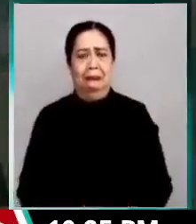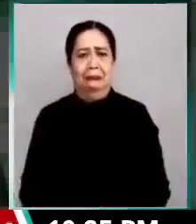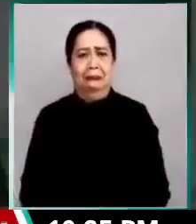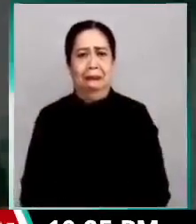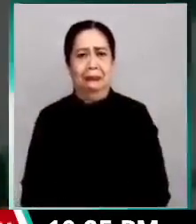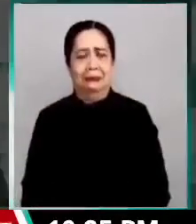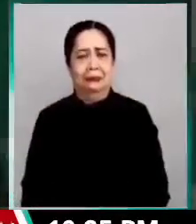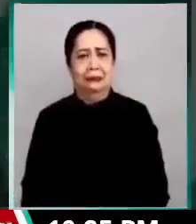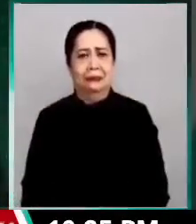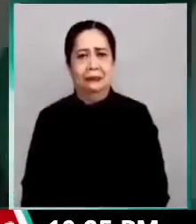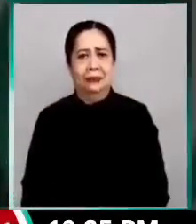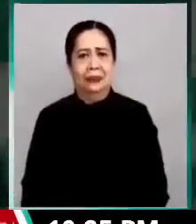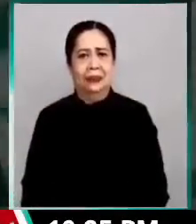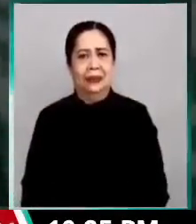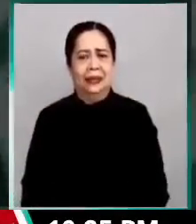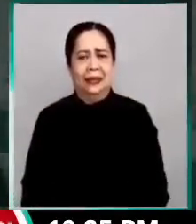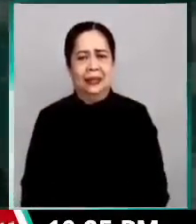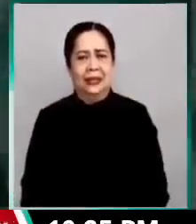Visit ka.